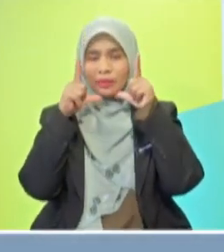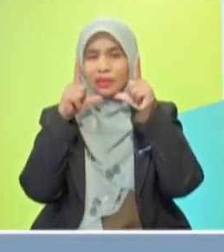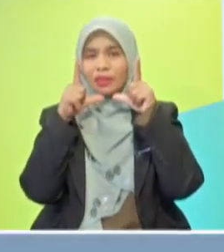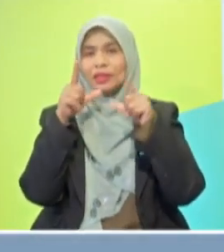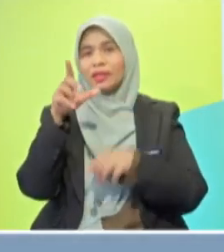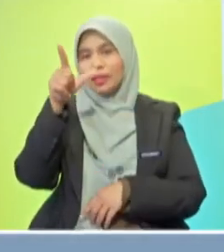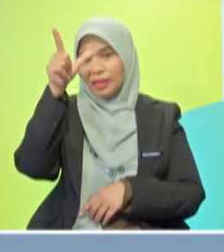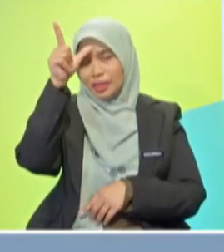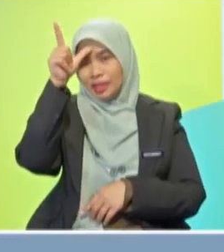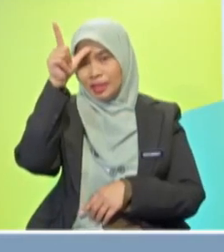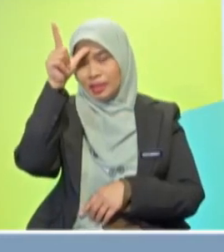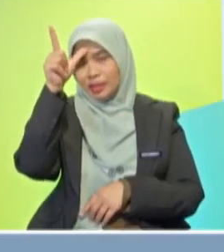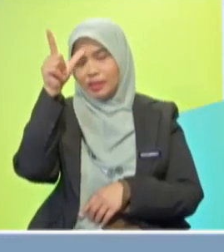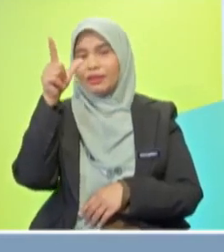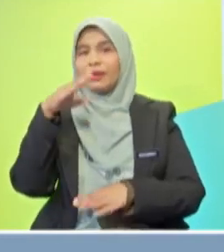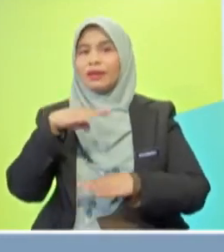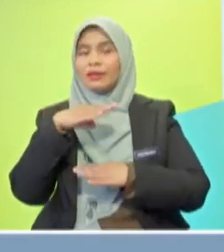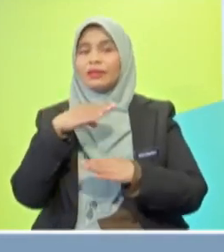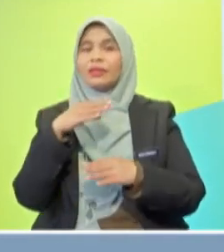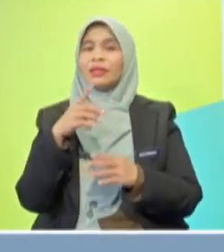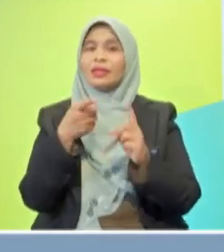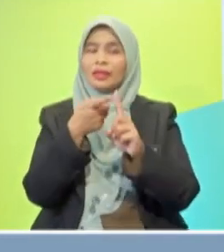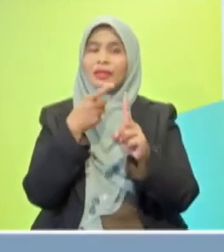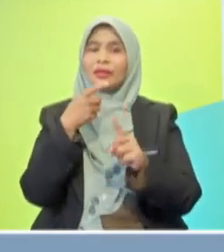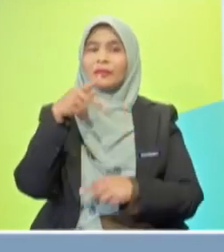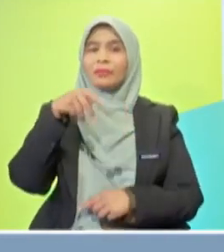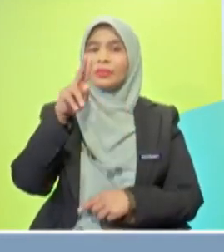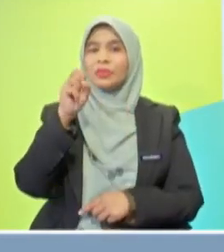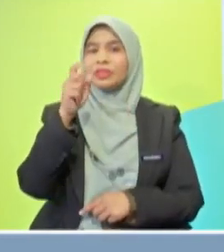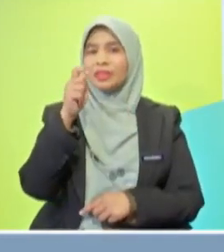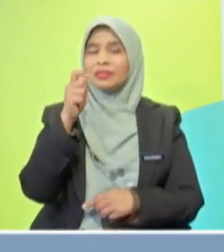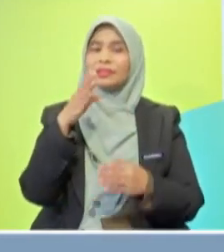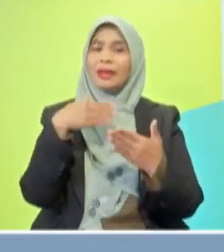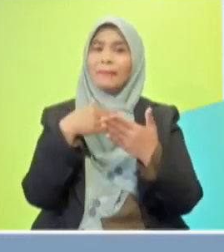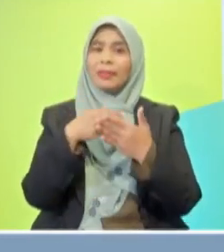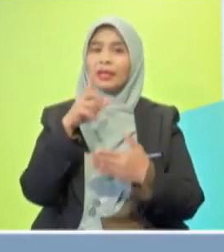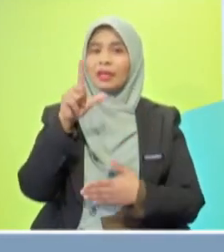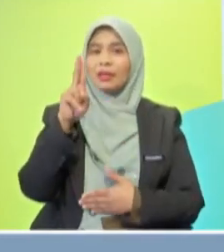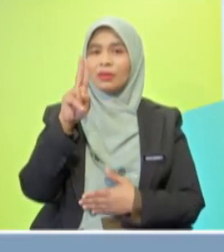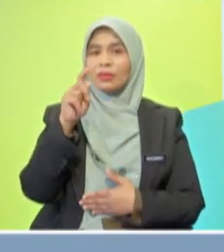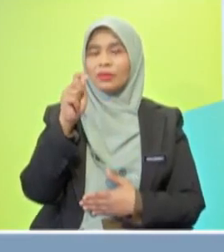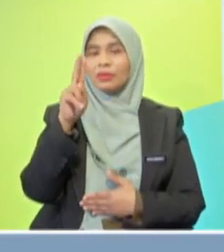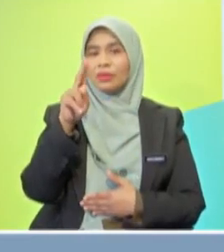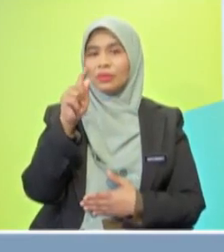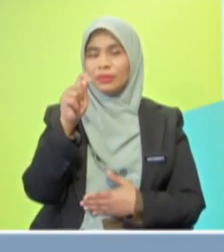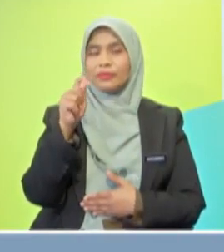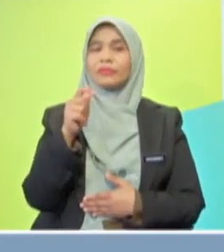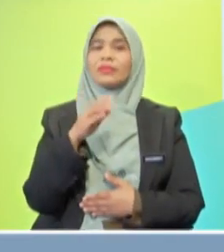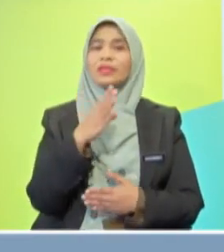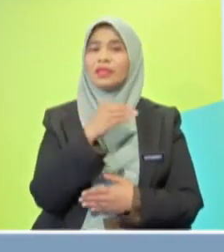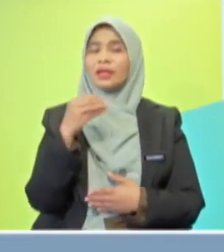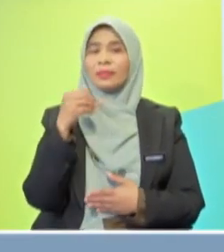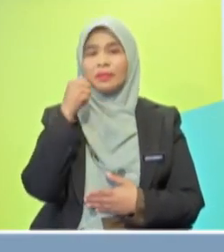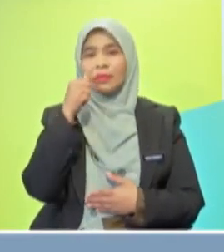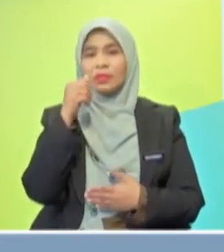lelaki batasannya daripada pusat hingga ke lutut. Ya, Aiman. Okey, yang perempuan ke seluruh